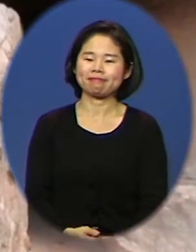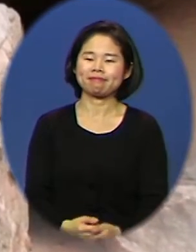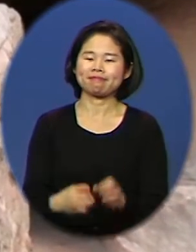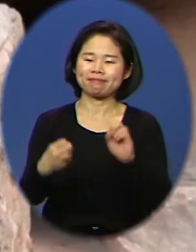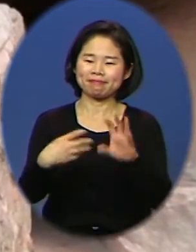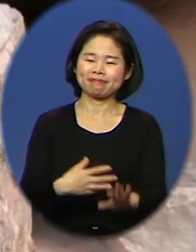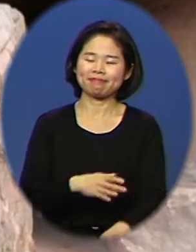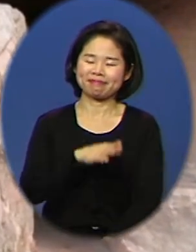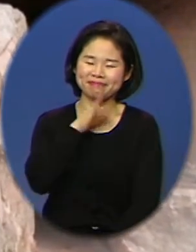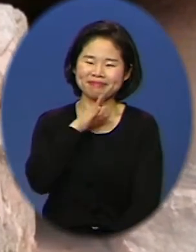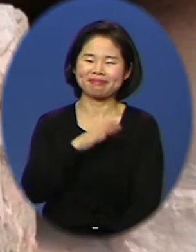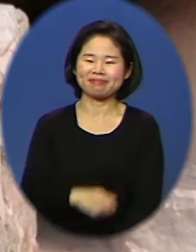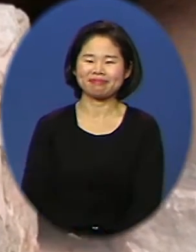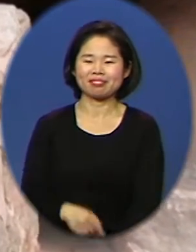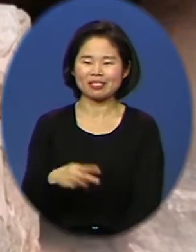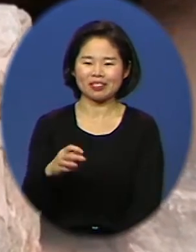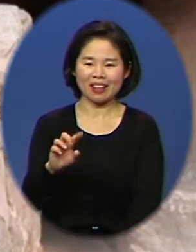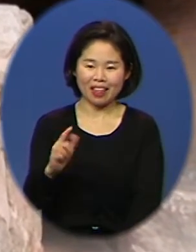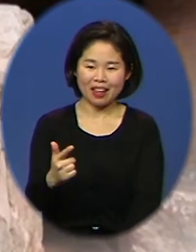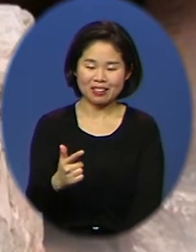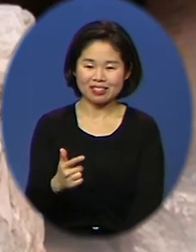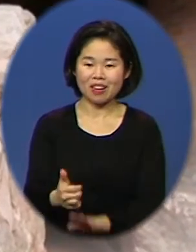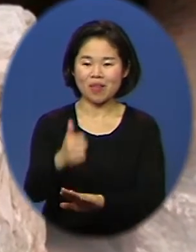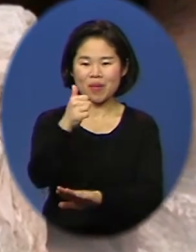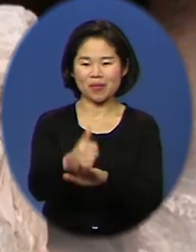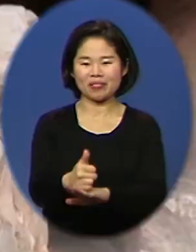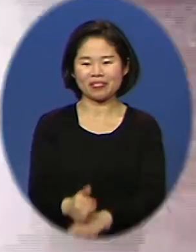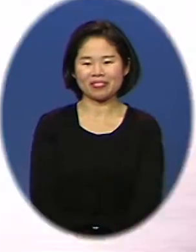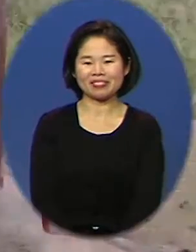감사합니다. 소연 역시 미션 성공.